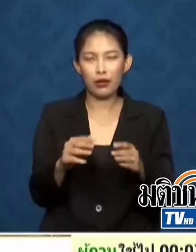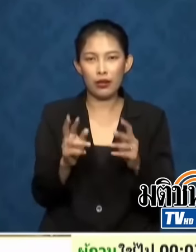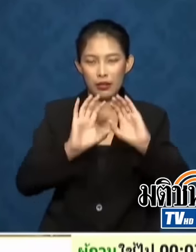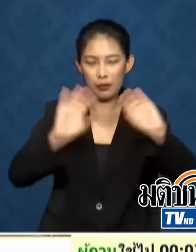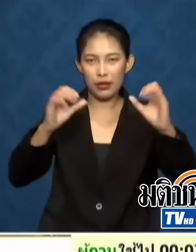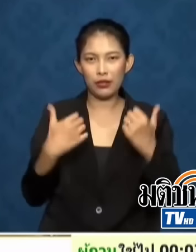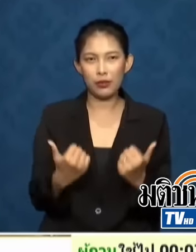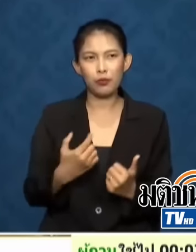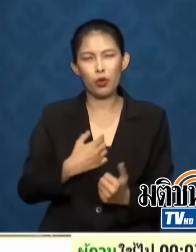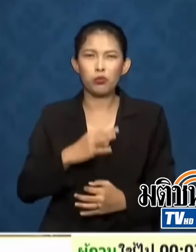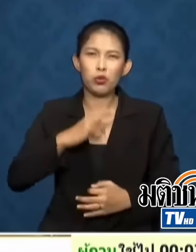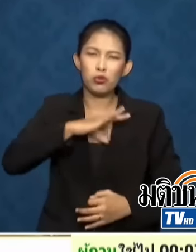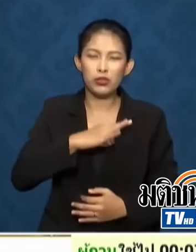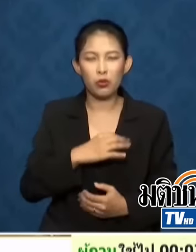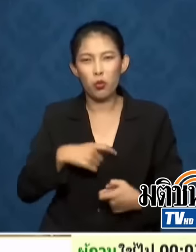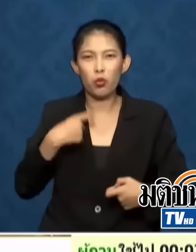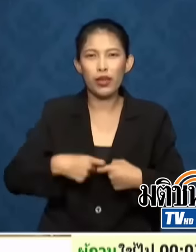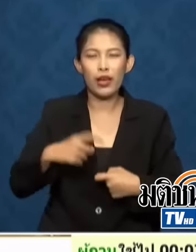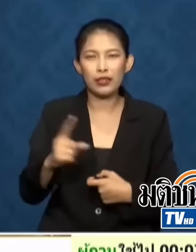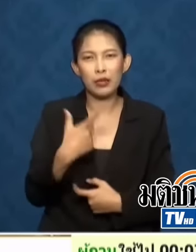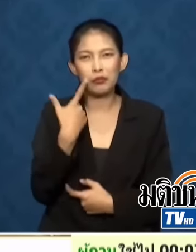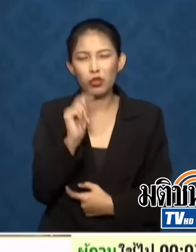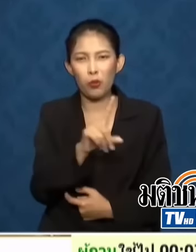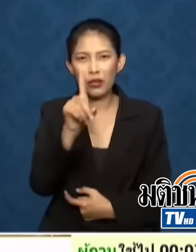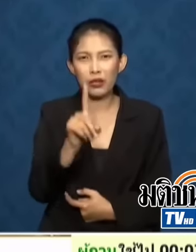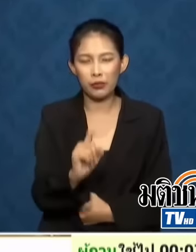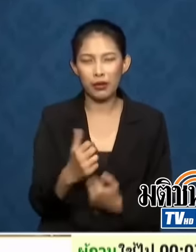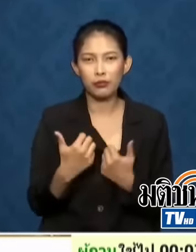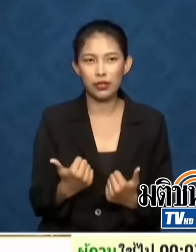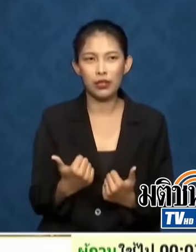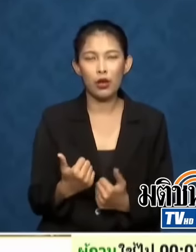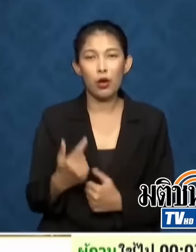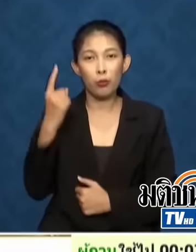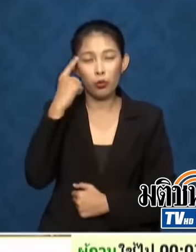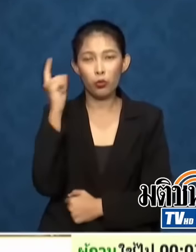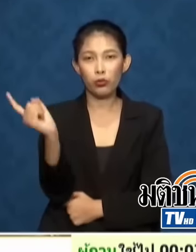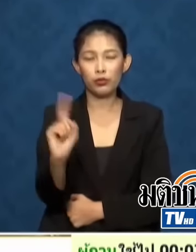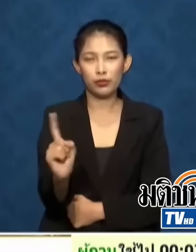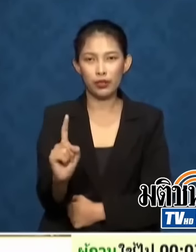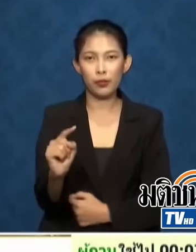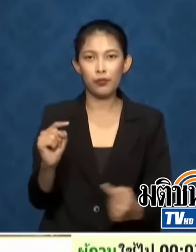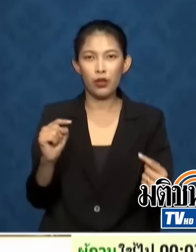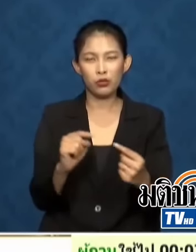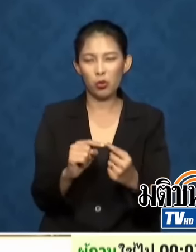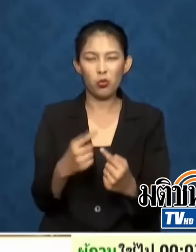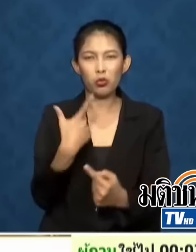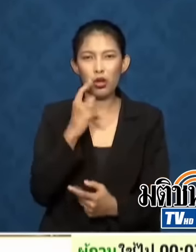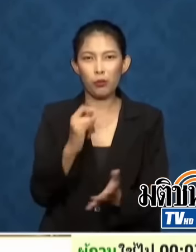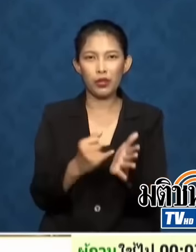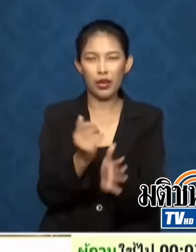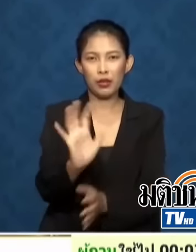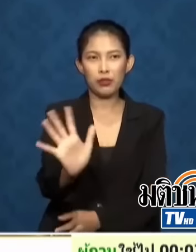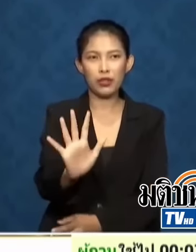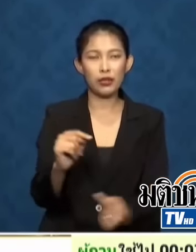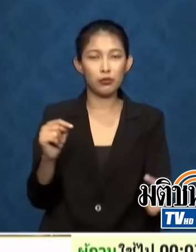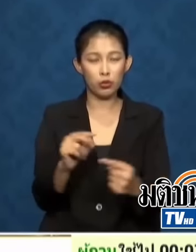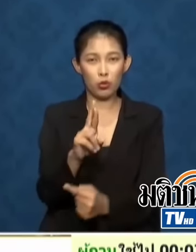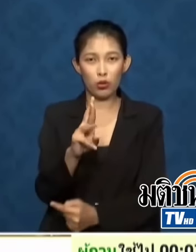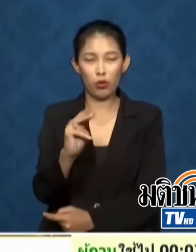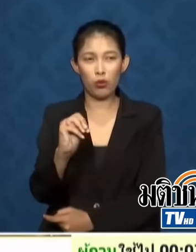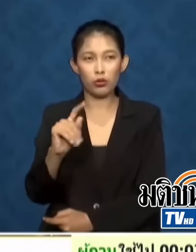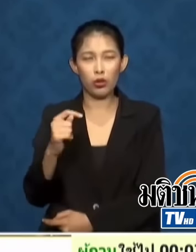ใจถึงความยากลำบากของท่านในการที่จะพยายามตอบคำถามในเรื่องนี้ผมทราบดีครับว่าเรื่องนี้เป็นเรื่องที่ตอบไม่ง่ายยิ่งท่านรัฐมนตรี